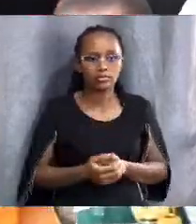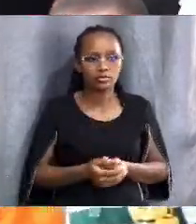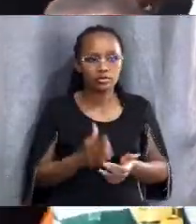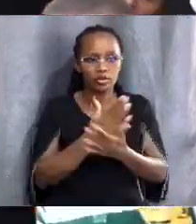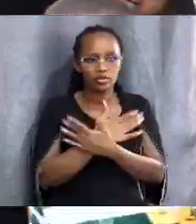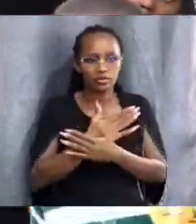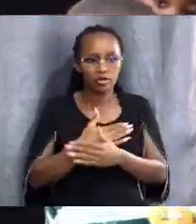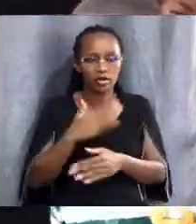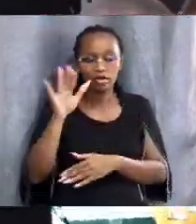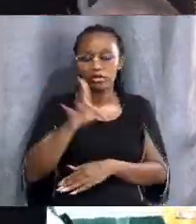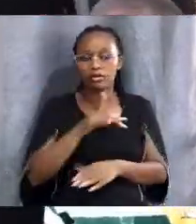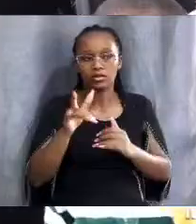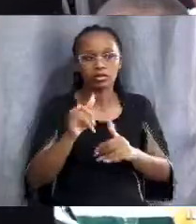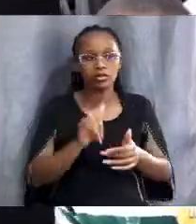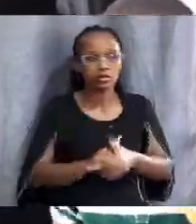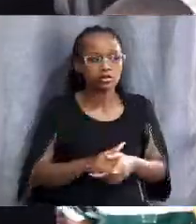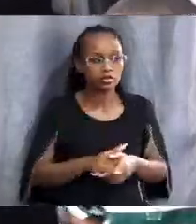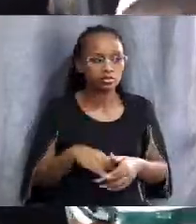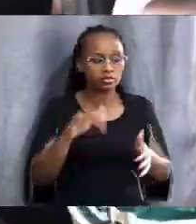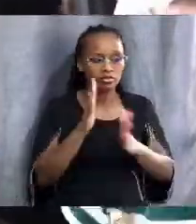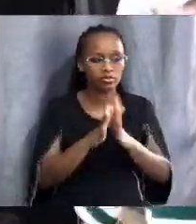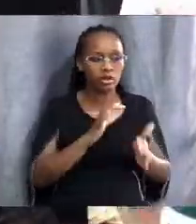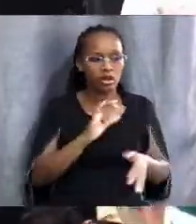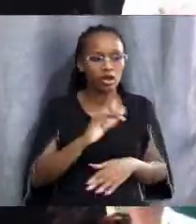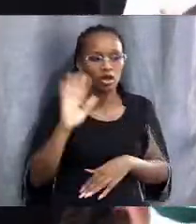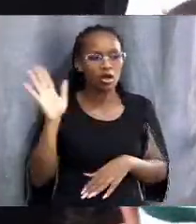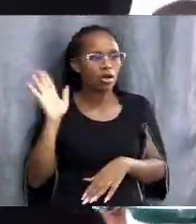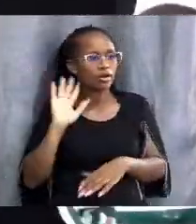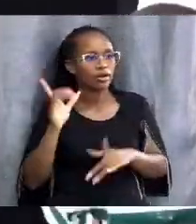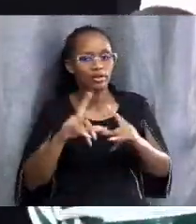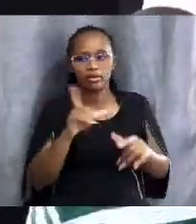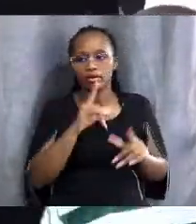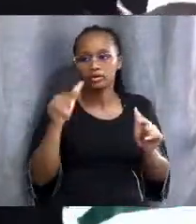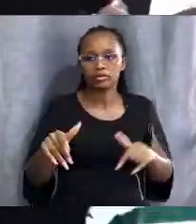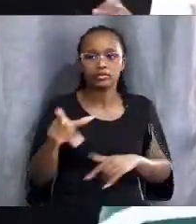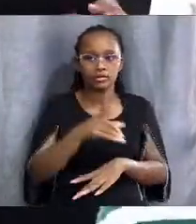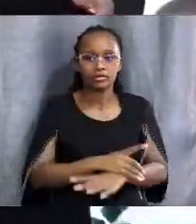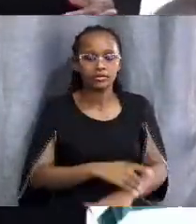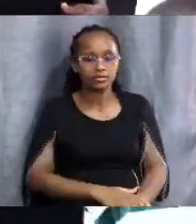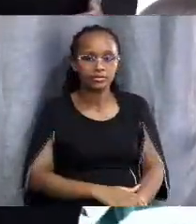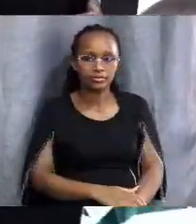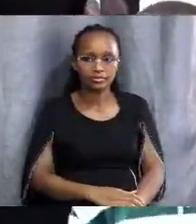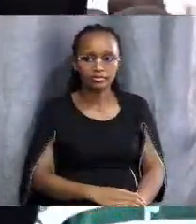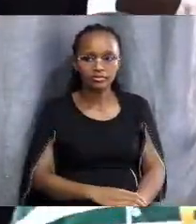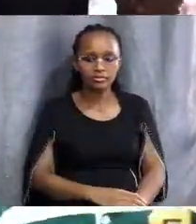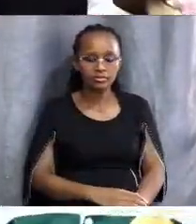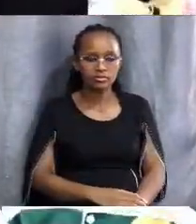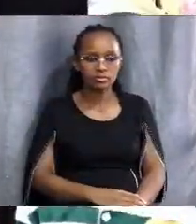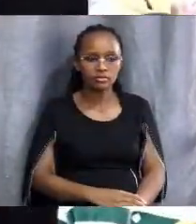rafiki yangu wewe, ndio tuweze kujiandaa tusikie neno la Bwana.